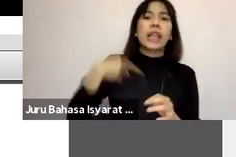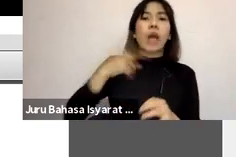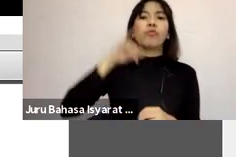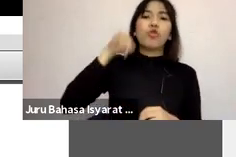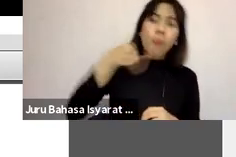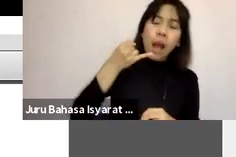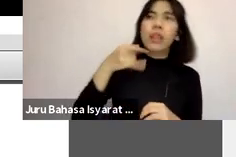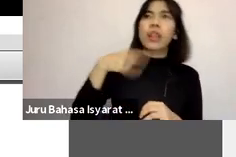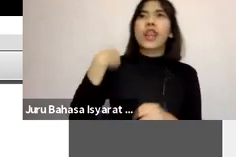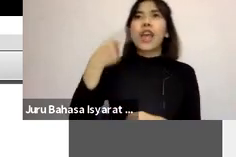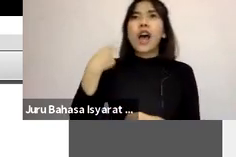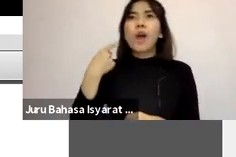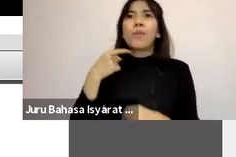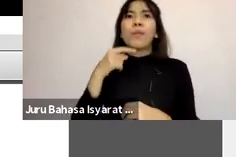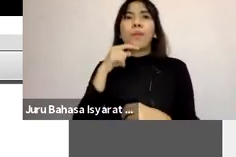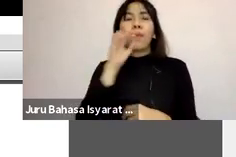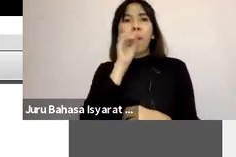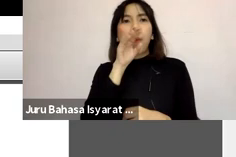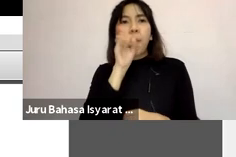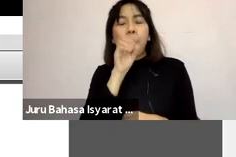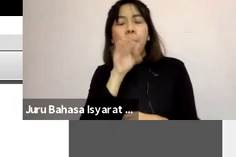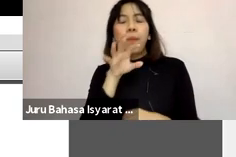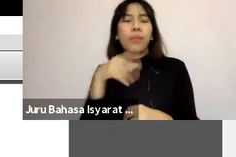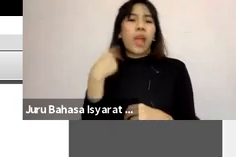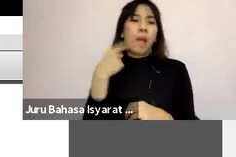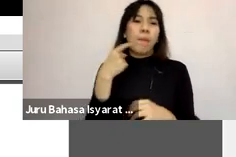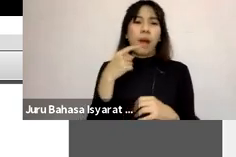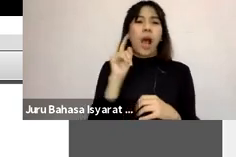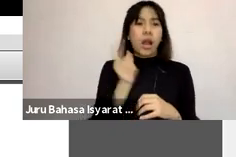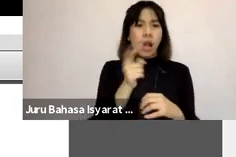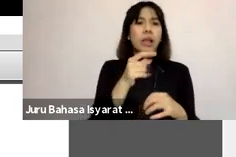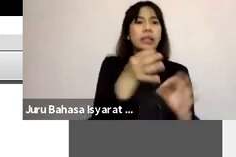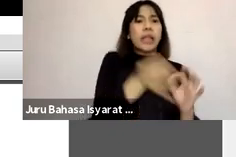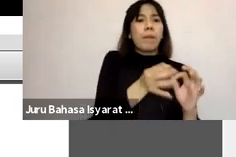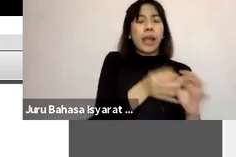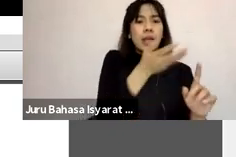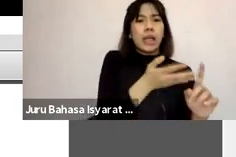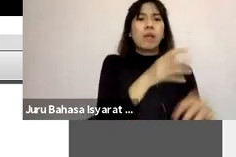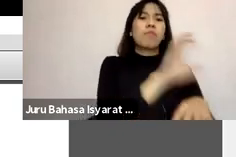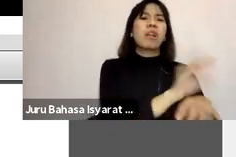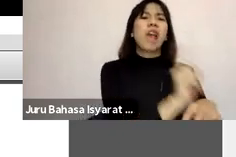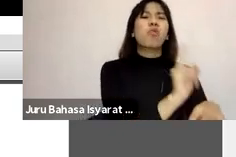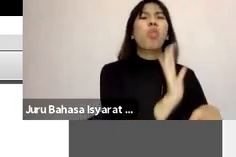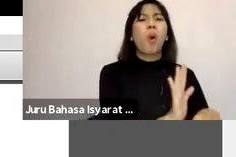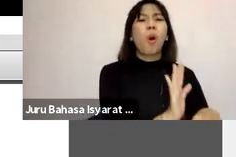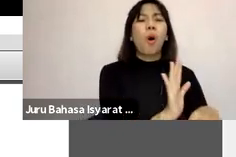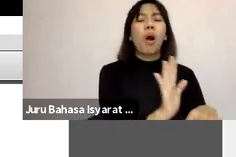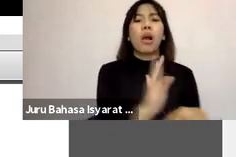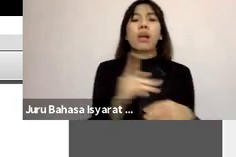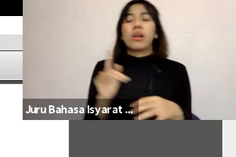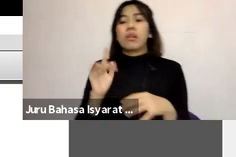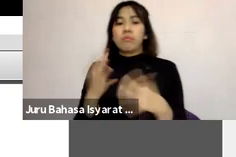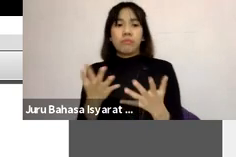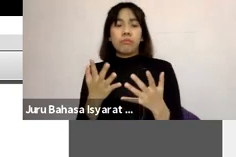biasa itu masjid di UIN Sunan Kalijogo itu bisa menjadi pemicu karena di Ormas